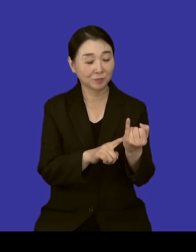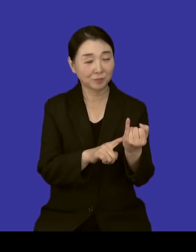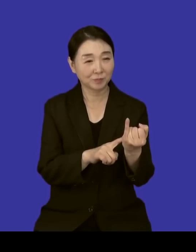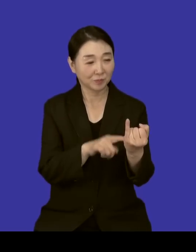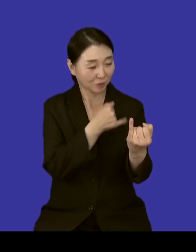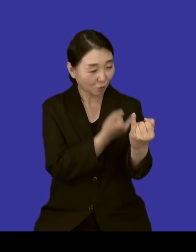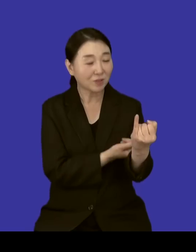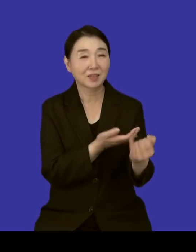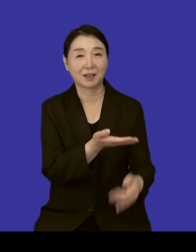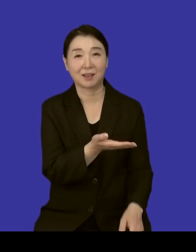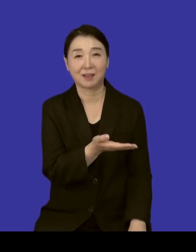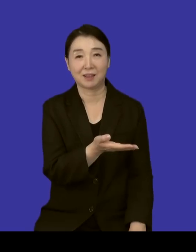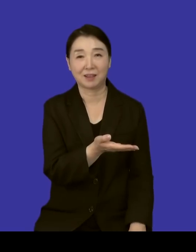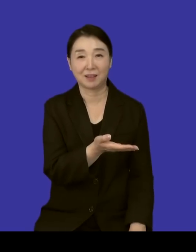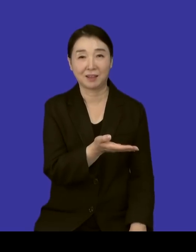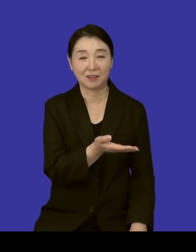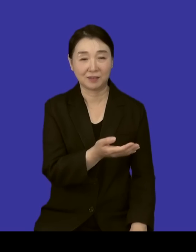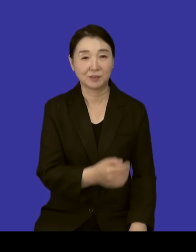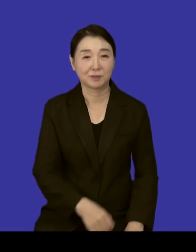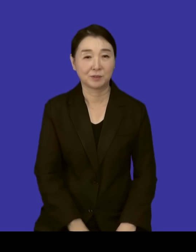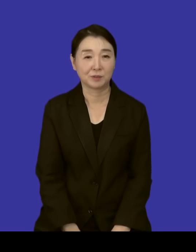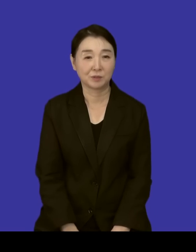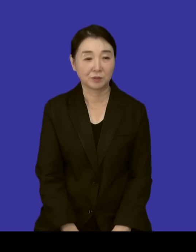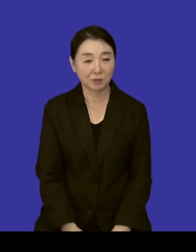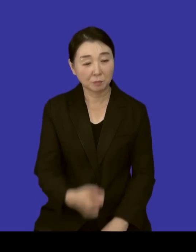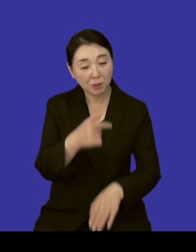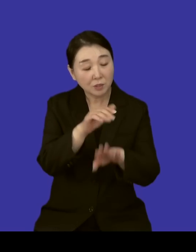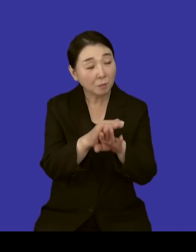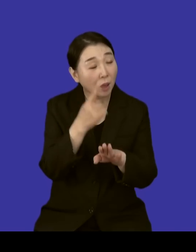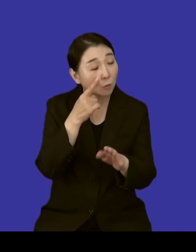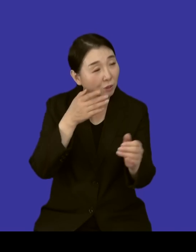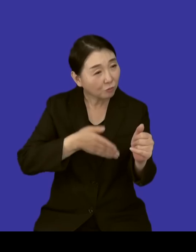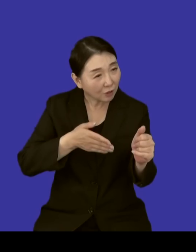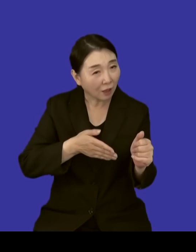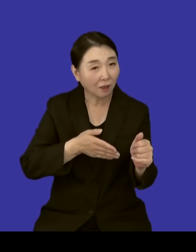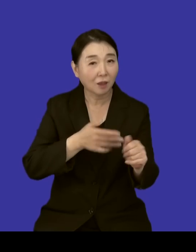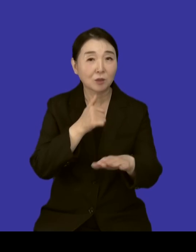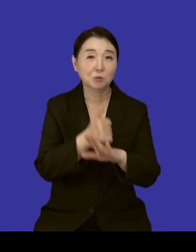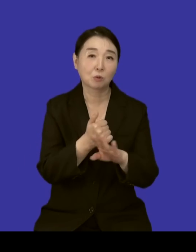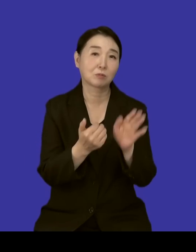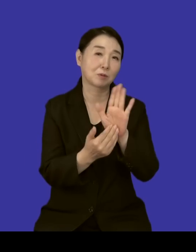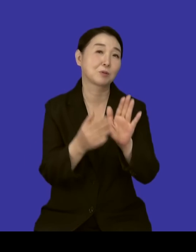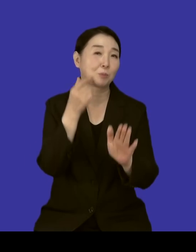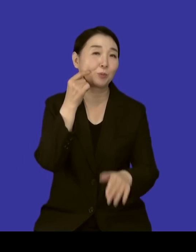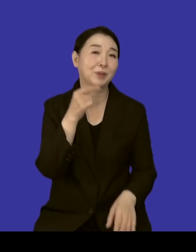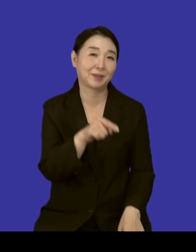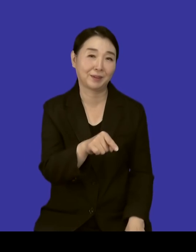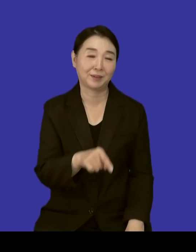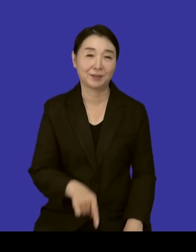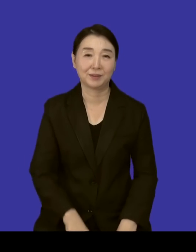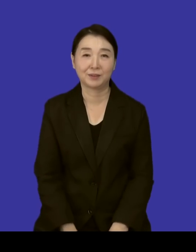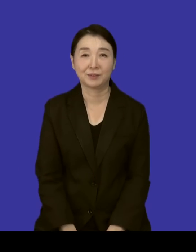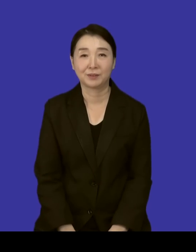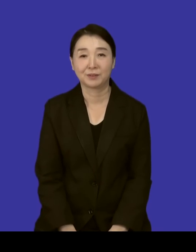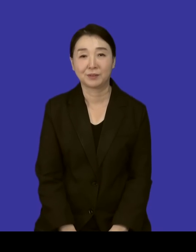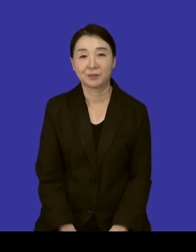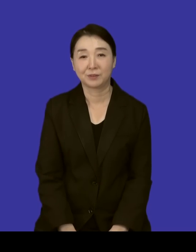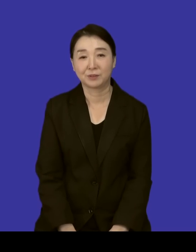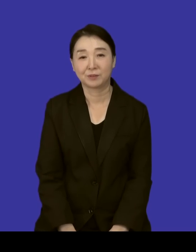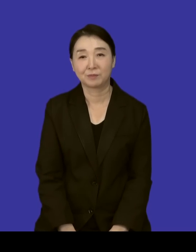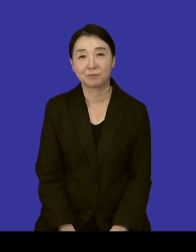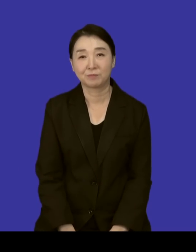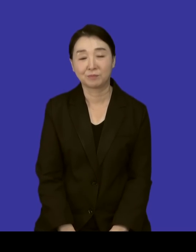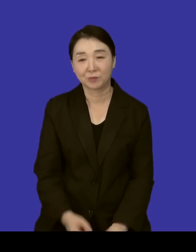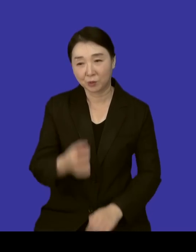권사님이잖아요. 그러니까 예배를 드리자고 하니까 차마 거절을 못 하시는 거예요. 예. 그래서 예배를